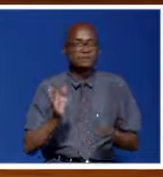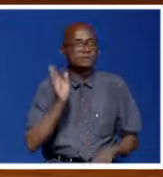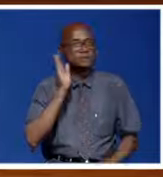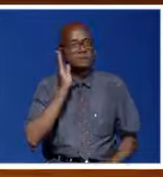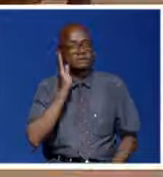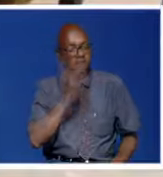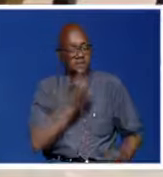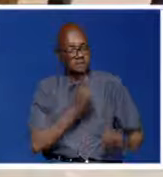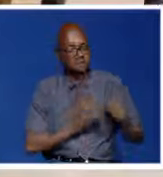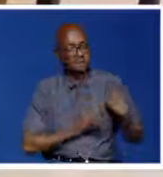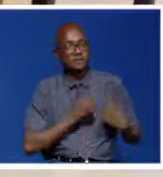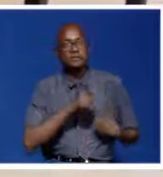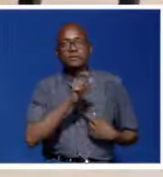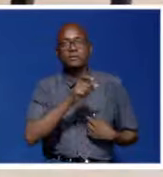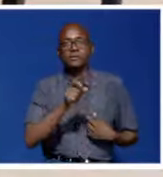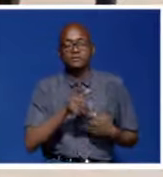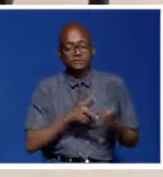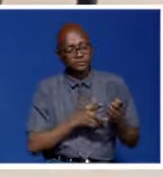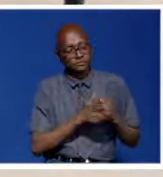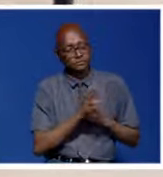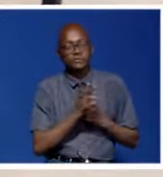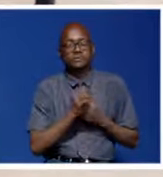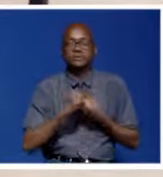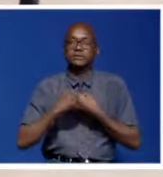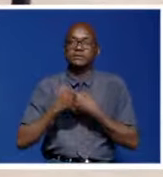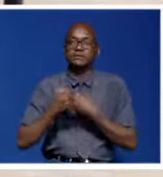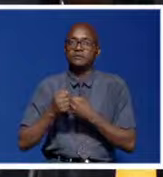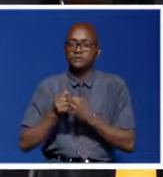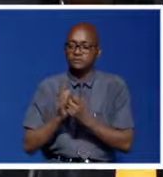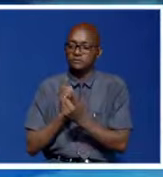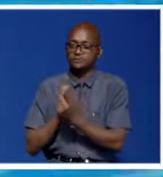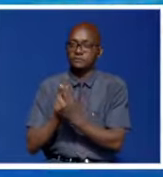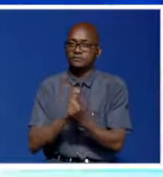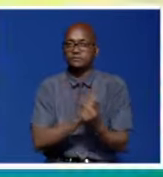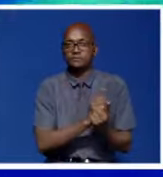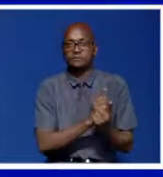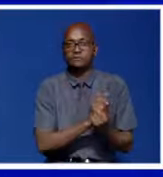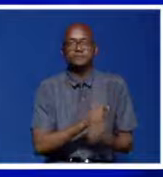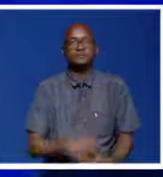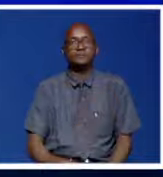za wananchi ili kutatua changamoto zinazowakabili.